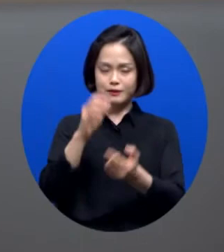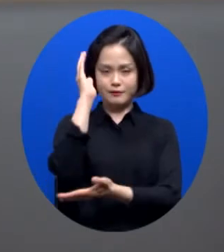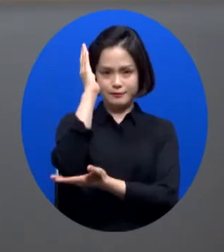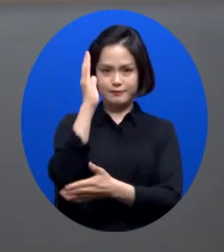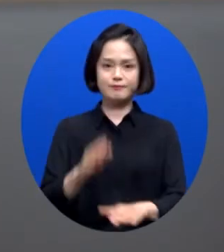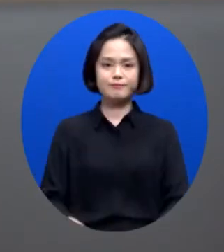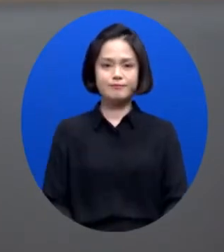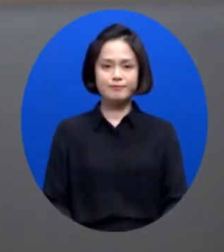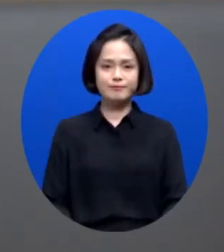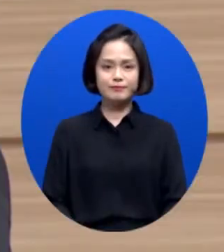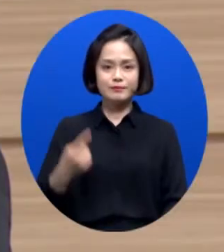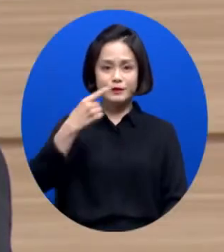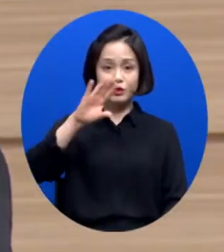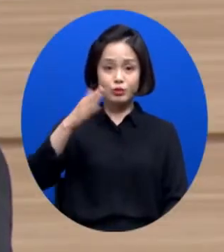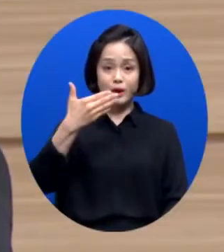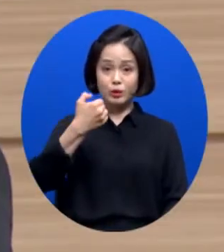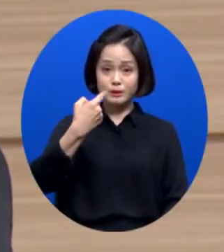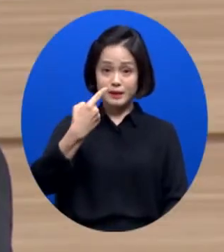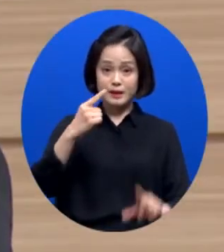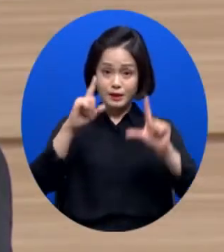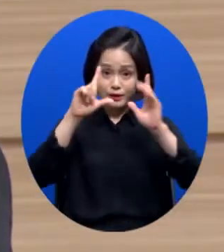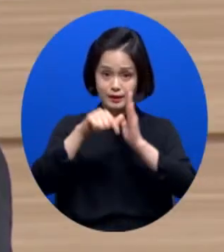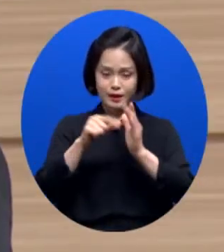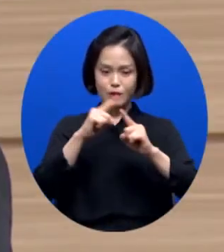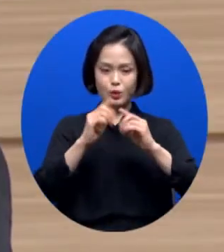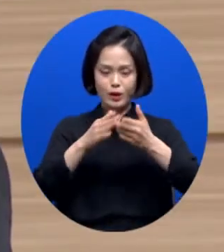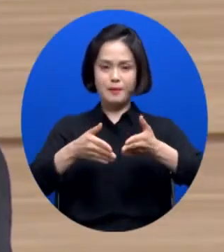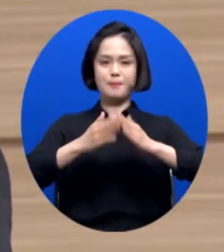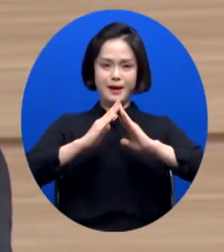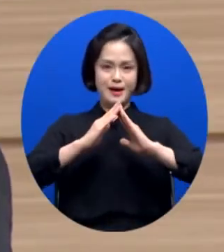포항 대응교회는 올해 2월 신임